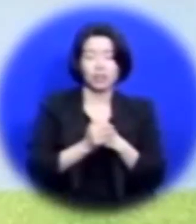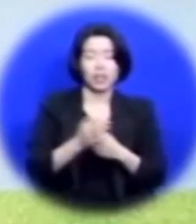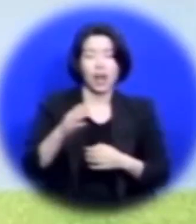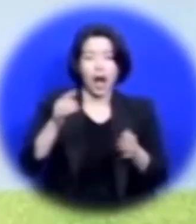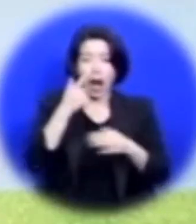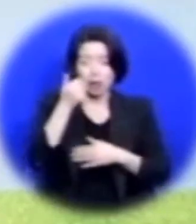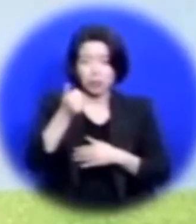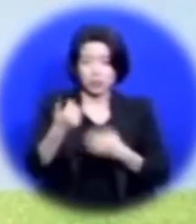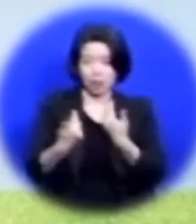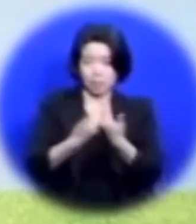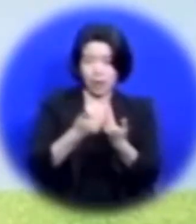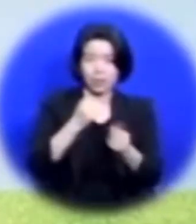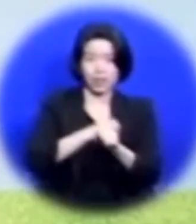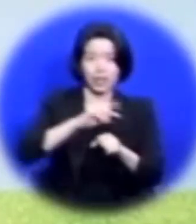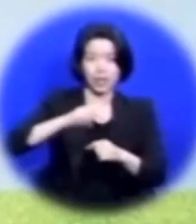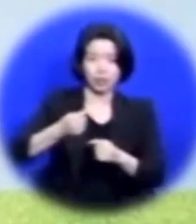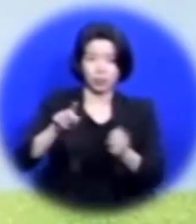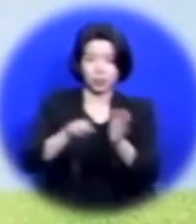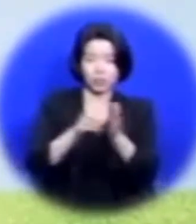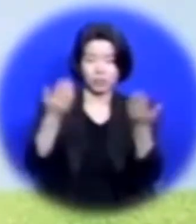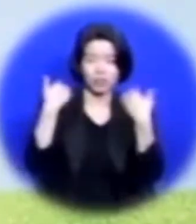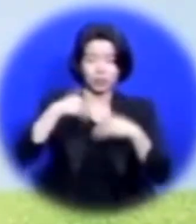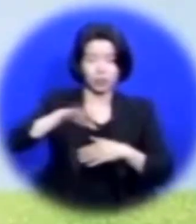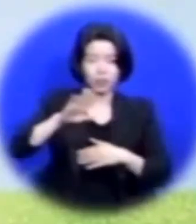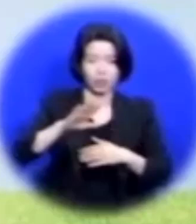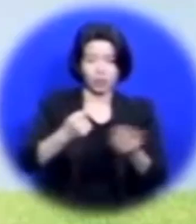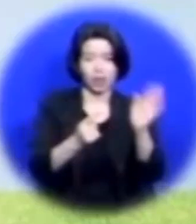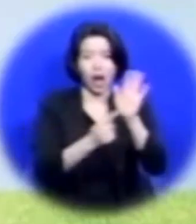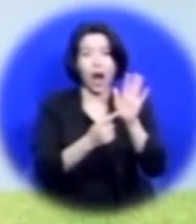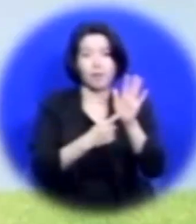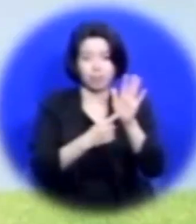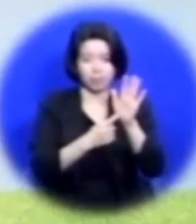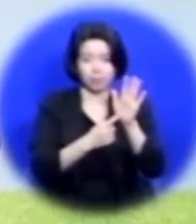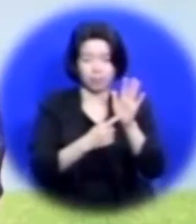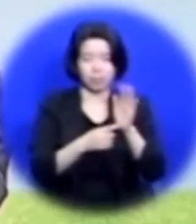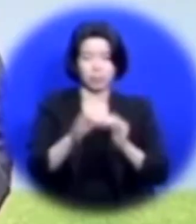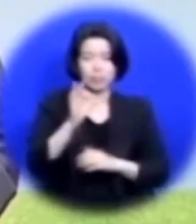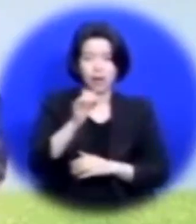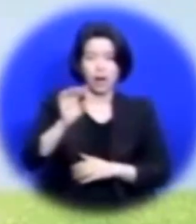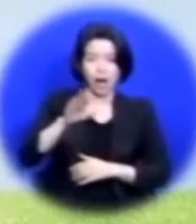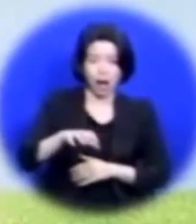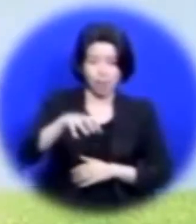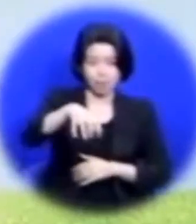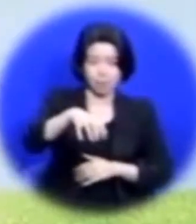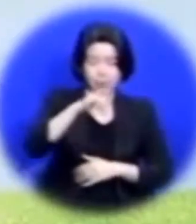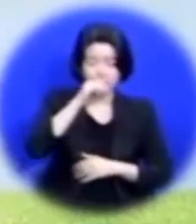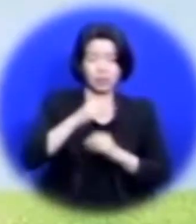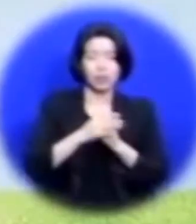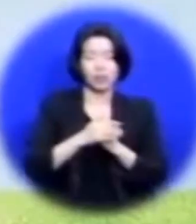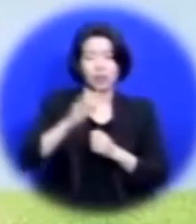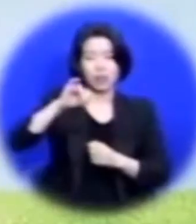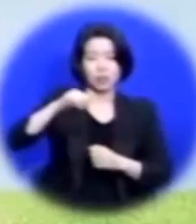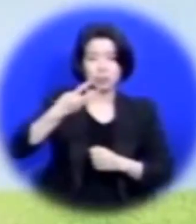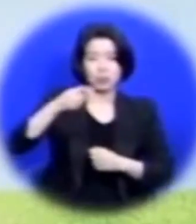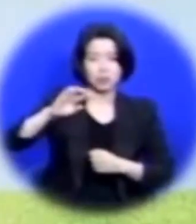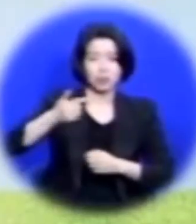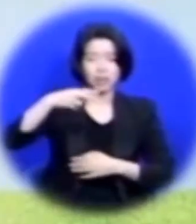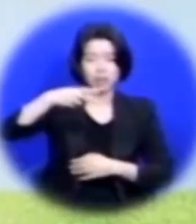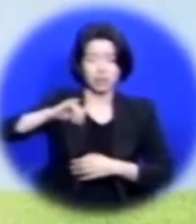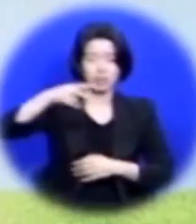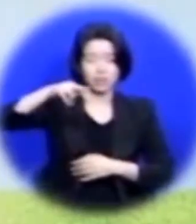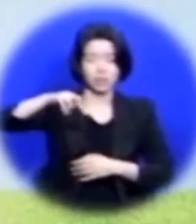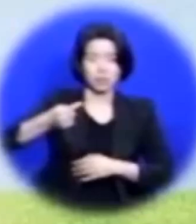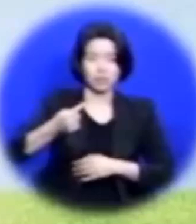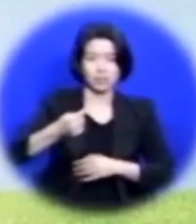가겠습니다 그리고 동전을 던졌는데 안면이 나왔어 브란 시세 퍼가 다시 하나님께 기도합니다 하나님